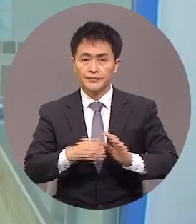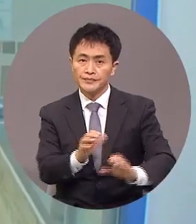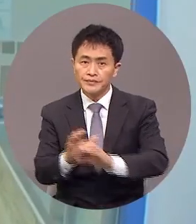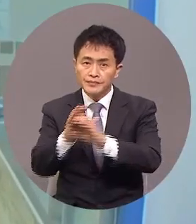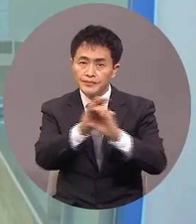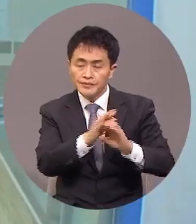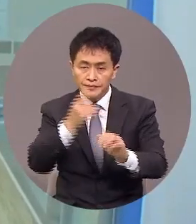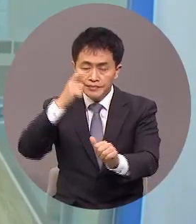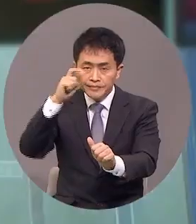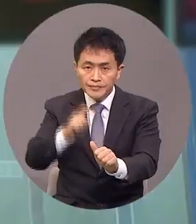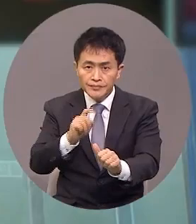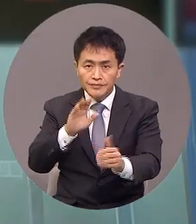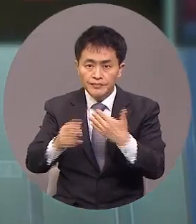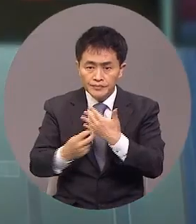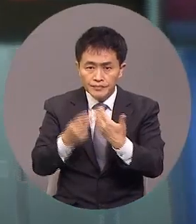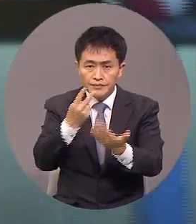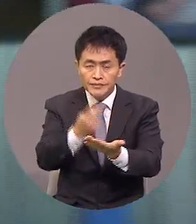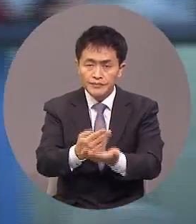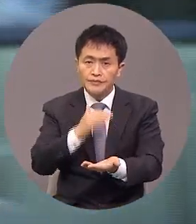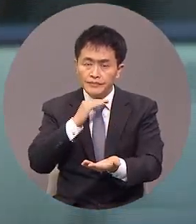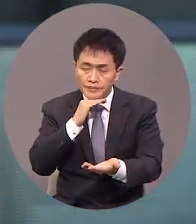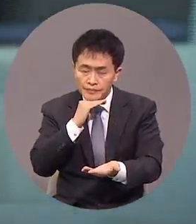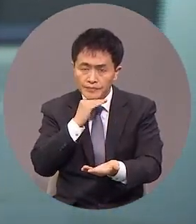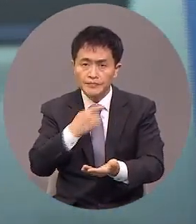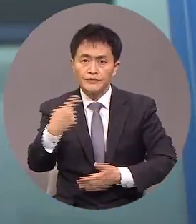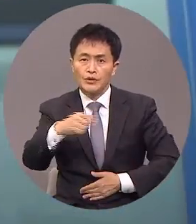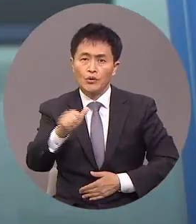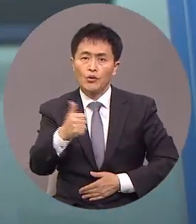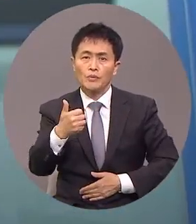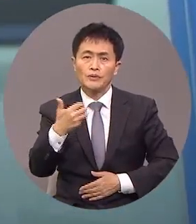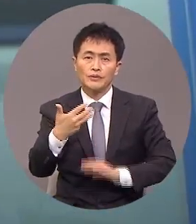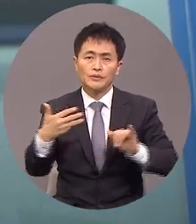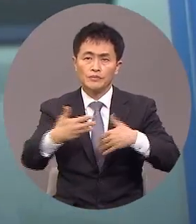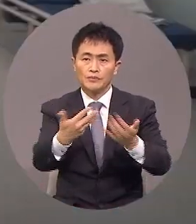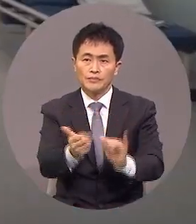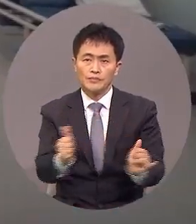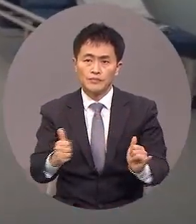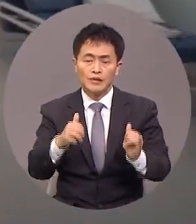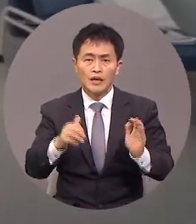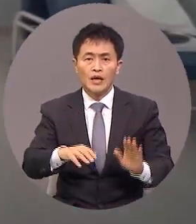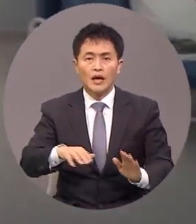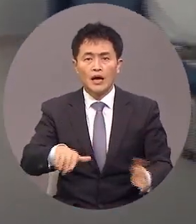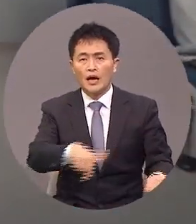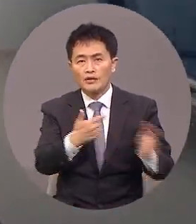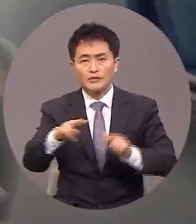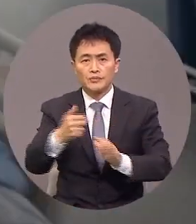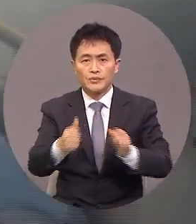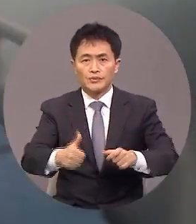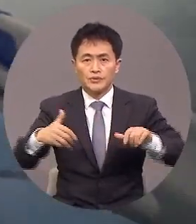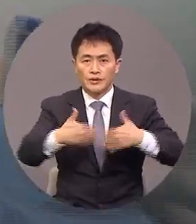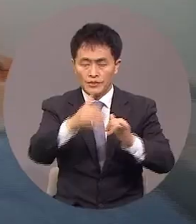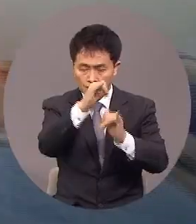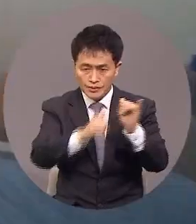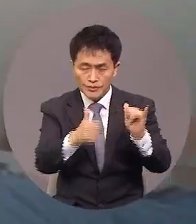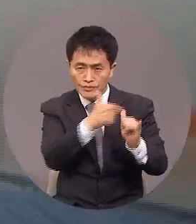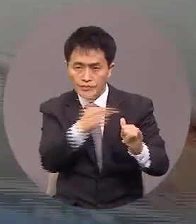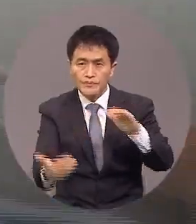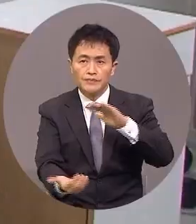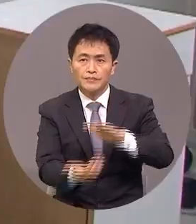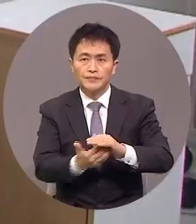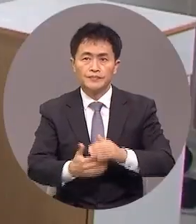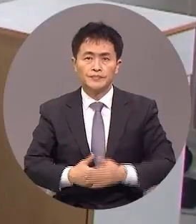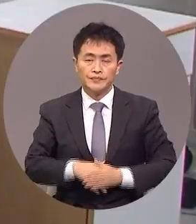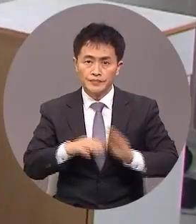코로나19에 확진된 뒤 입원 병상을 기다리는 대기자는 1,508명. 하루 만에 250명이 증가해 역대 최다치를